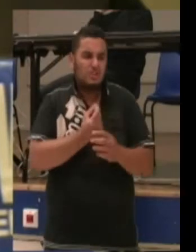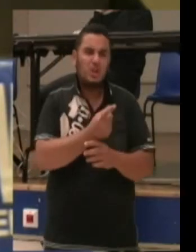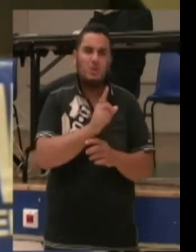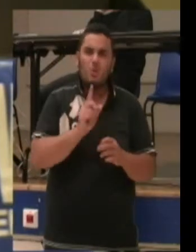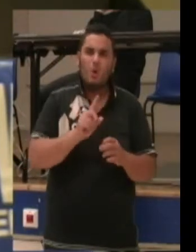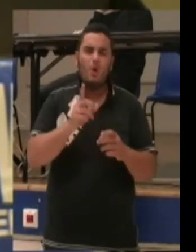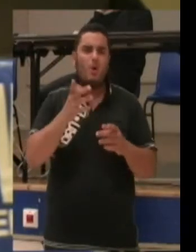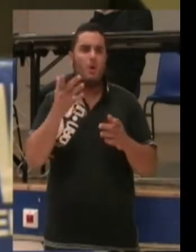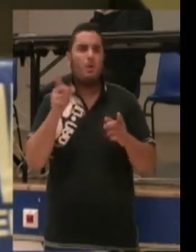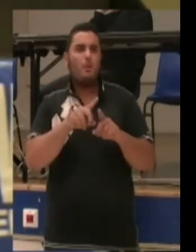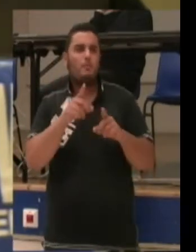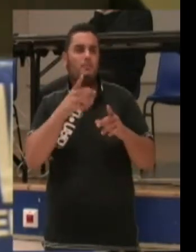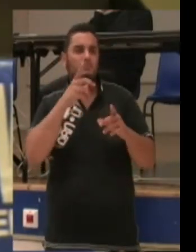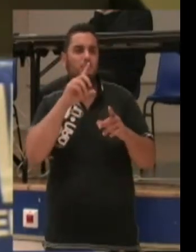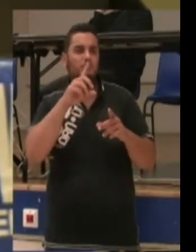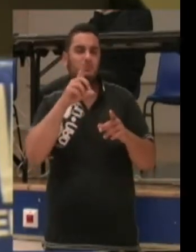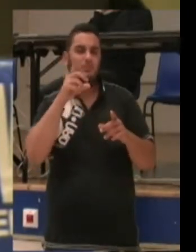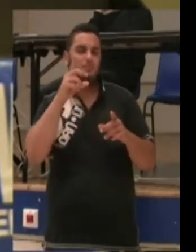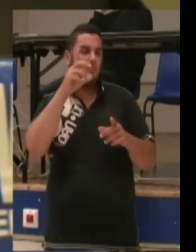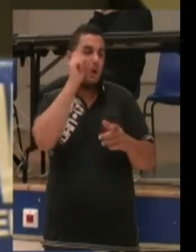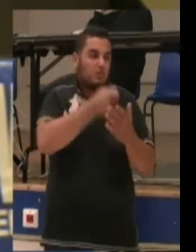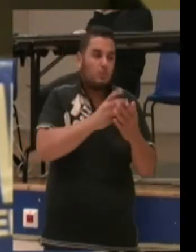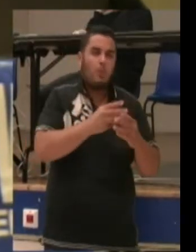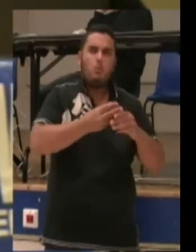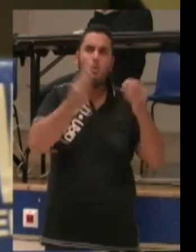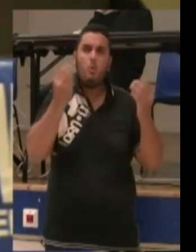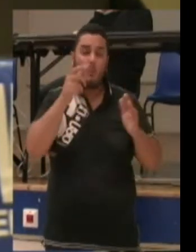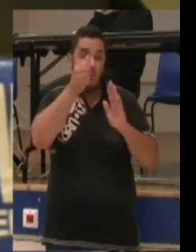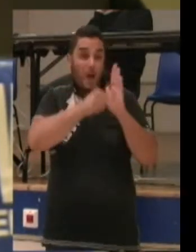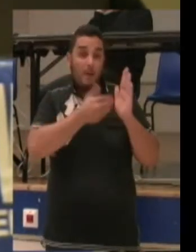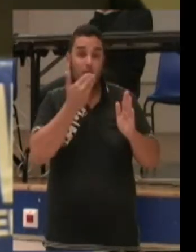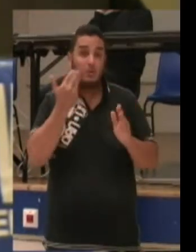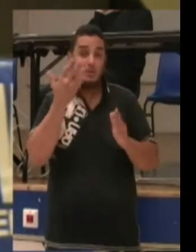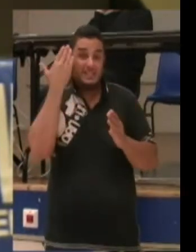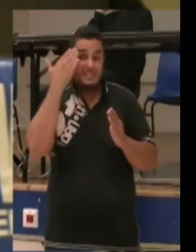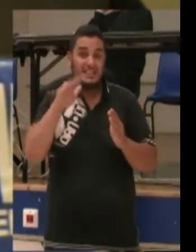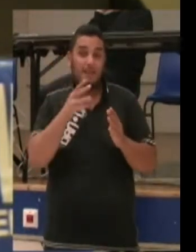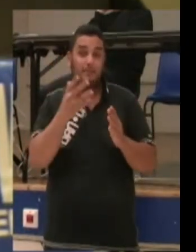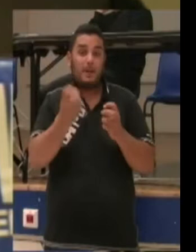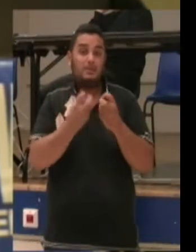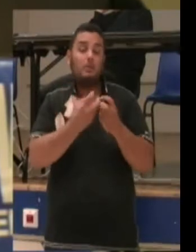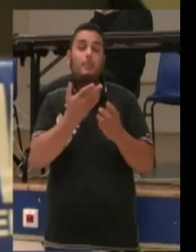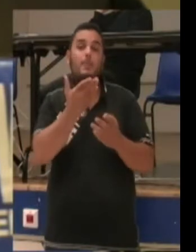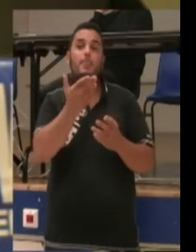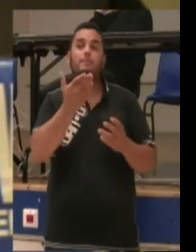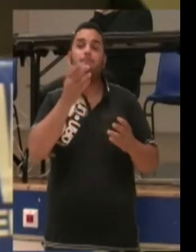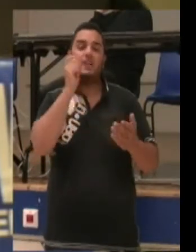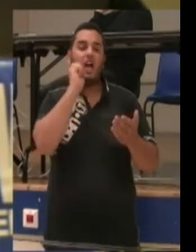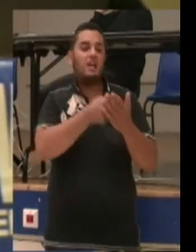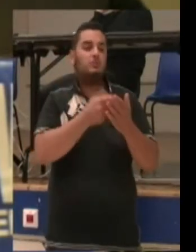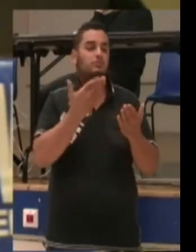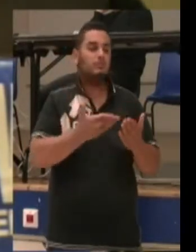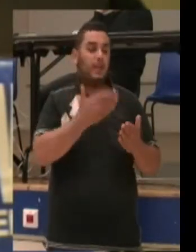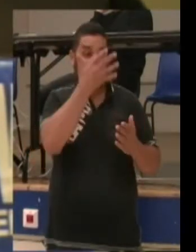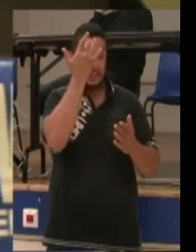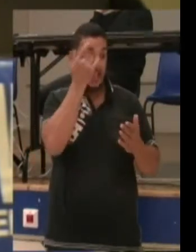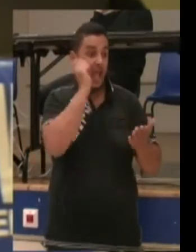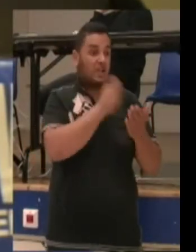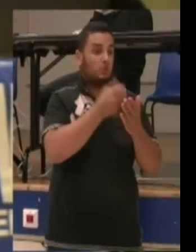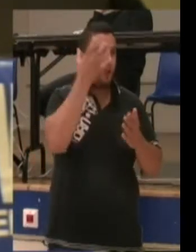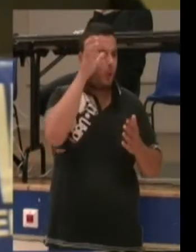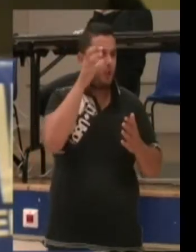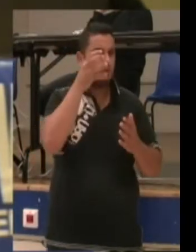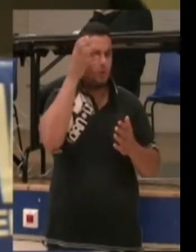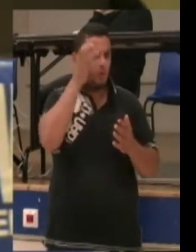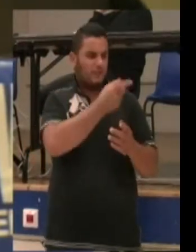qui ont un impact sur notre santé. Ça, il faut le savoir, quand on consomme des fruits et légumes qui ne sont pas de saison, ça peut avoir des impacts sur votre santé, et ça a un impact également sur